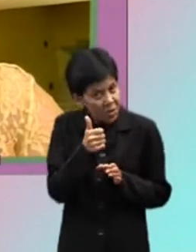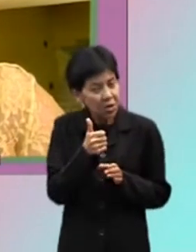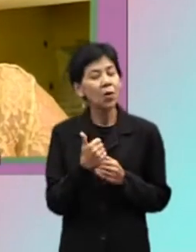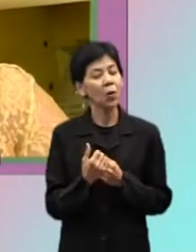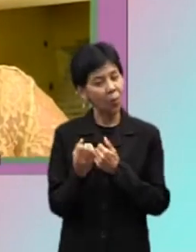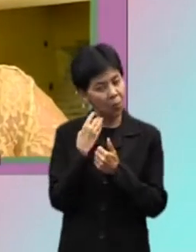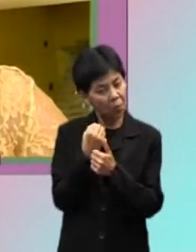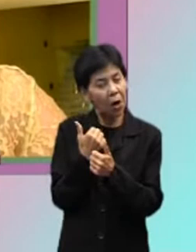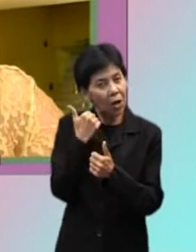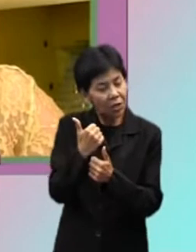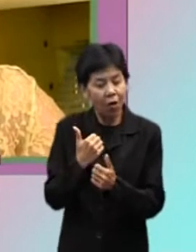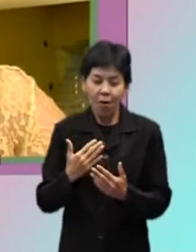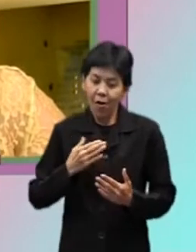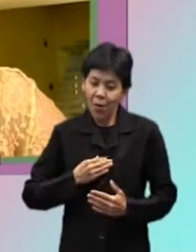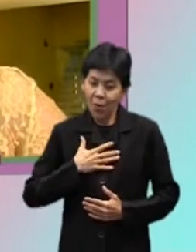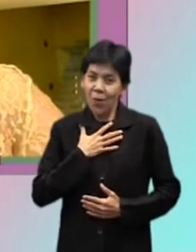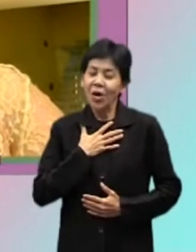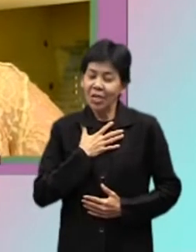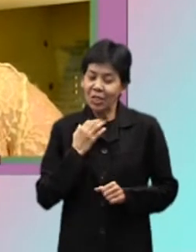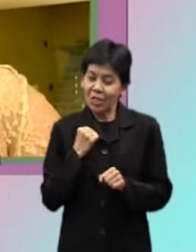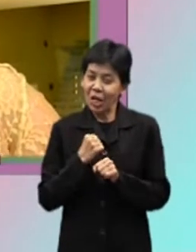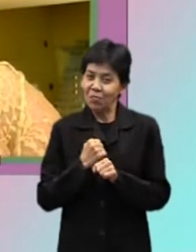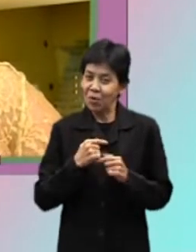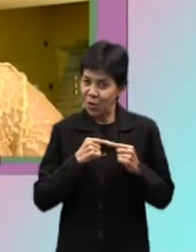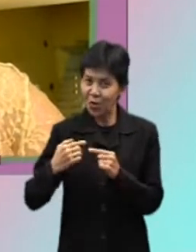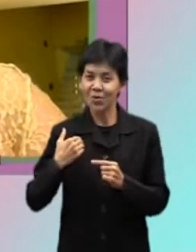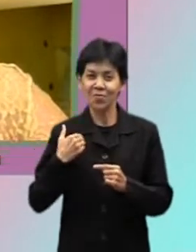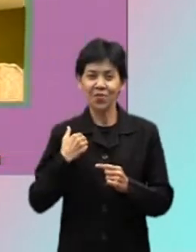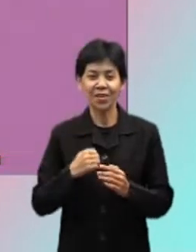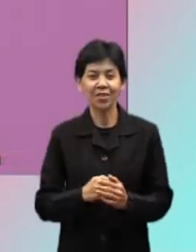บันดาลใจให้เรามีกำลังใจที่จะได้ทำต่อไปอีกนะคะ